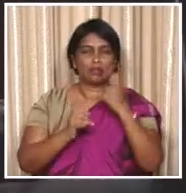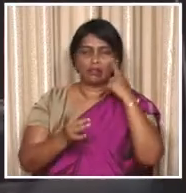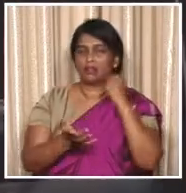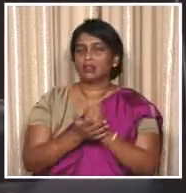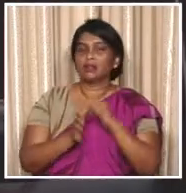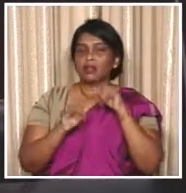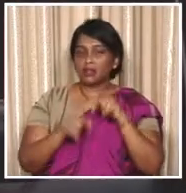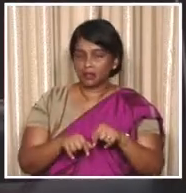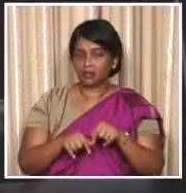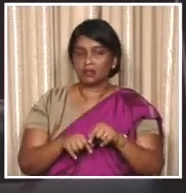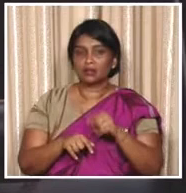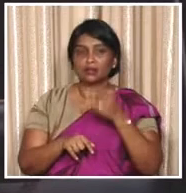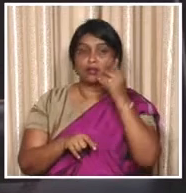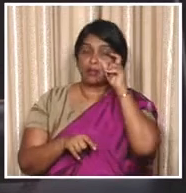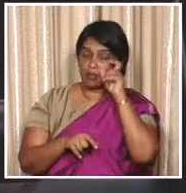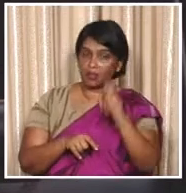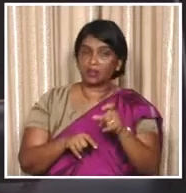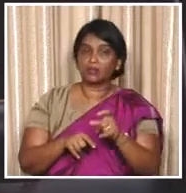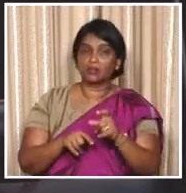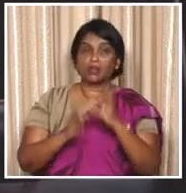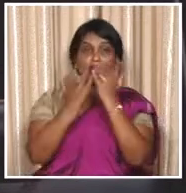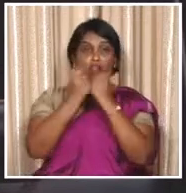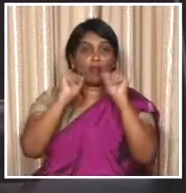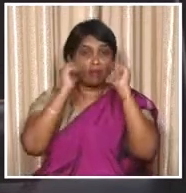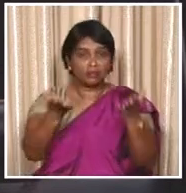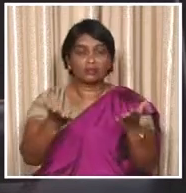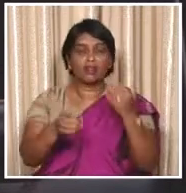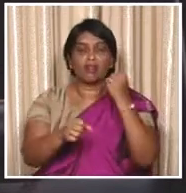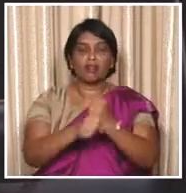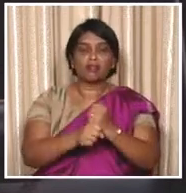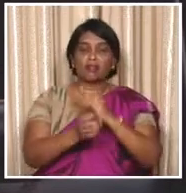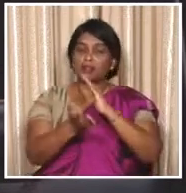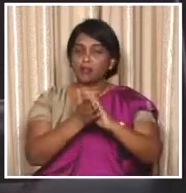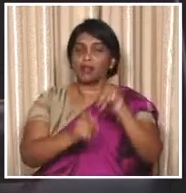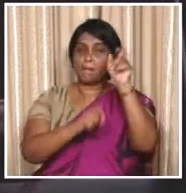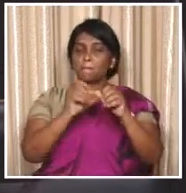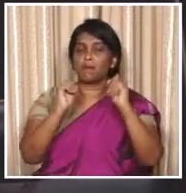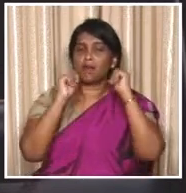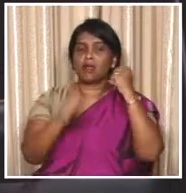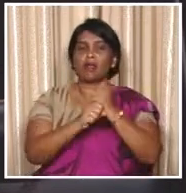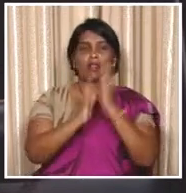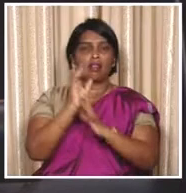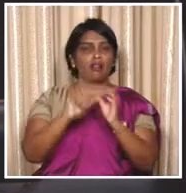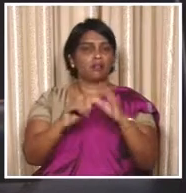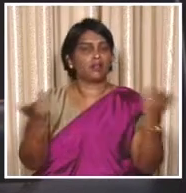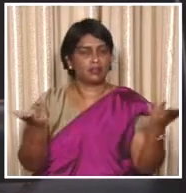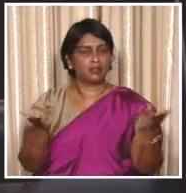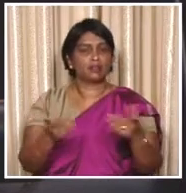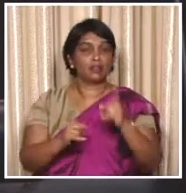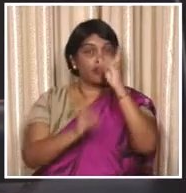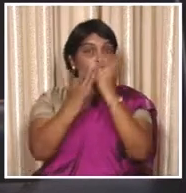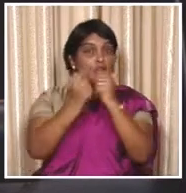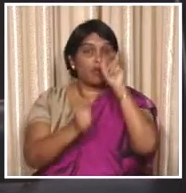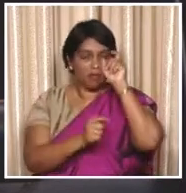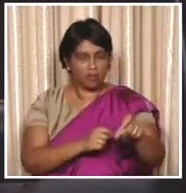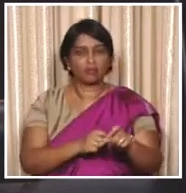දැන් ඉස්සල්ලාම ඔබතුමා බලන්න ඝනපූර්ණ ඉන්නවද කියලා ආණ්ඩුව බේරගන්න පාර්ලිමේන්තුවේ ආණ්ඩුවේ මන්ත්‍රීවරු නැහැ ඒ නිසා ඔබතුමා ඉස්සල්ලාම